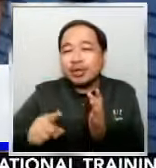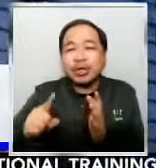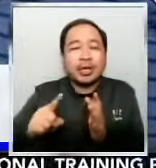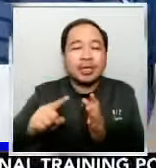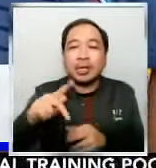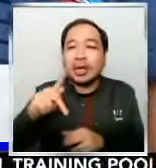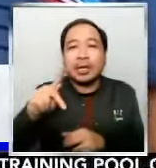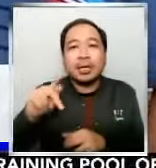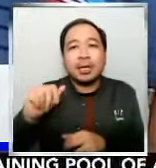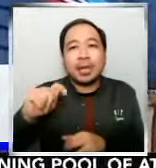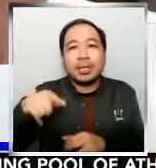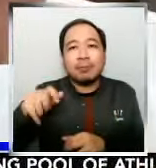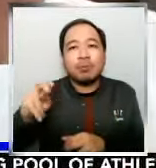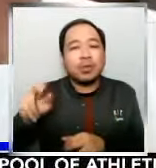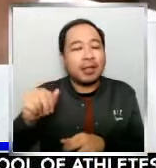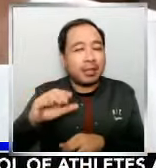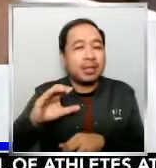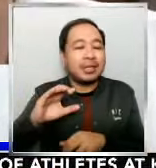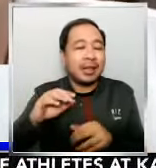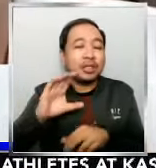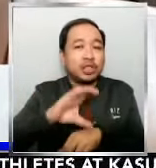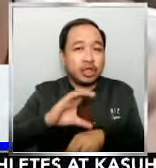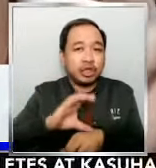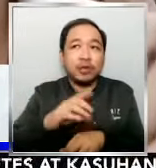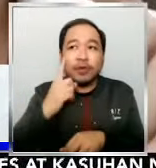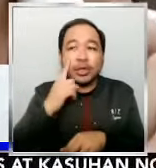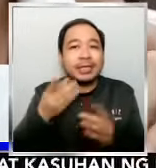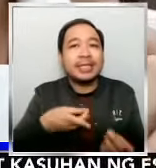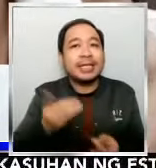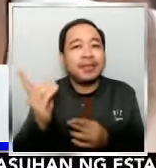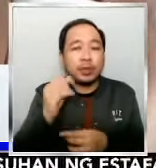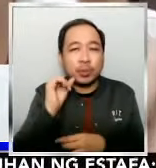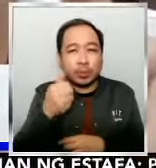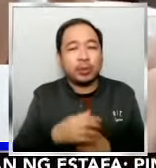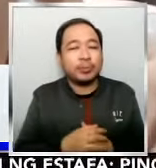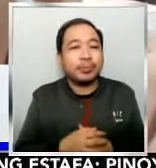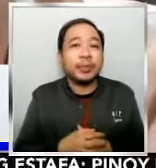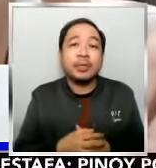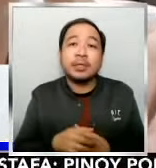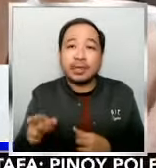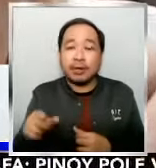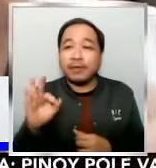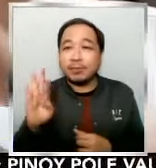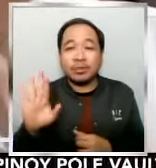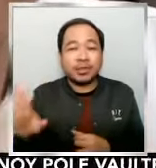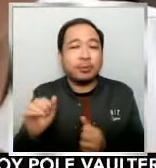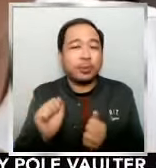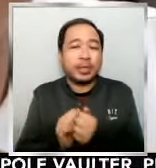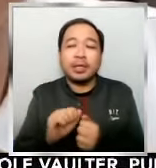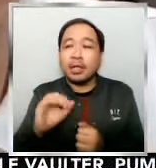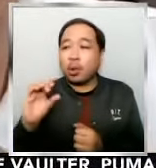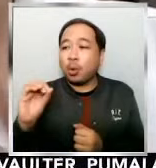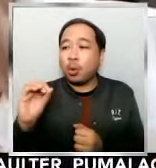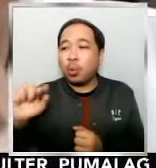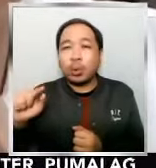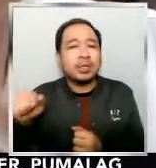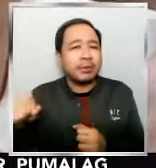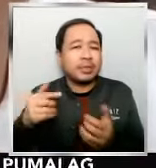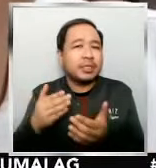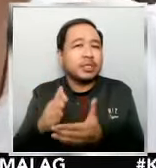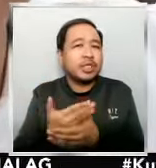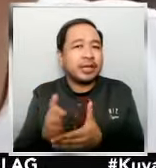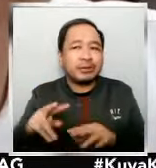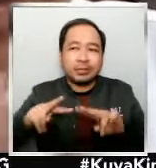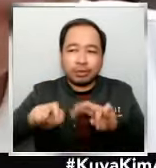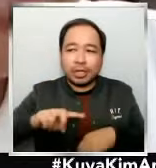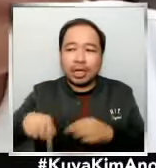ng delivery riders bukas. Sa Facebook Live naman ng kanyang katandem, ibinahagi ni Doc Willie Ong ang kanyang mga sinaliksik tungkol sa mga gamot